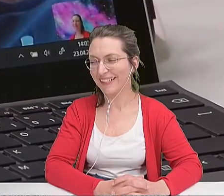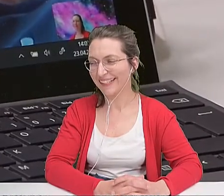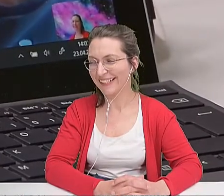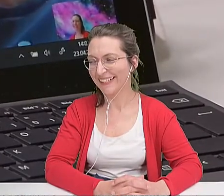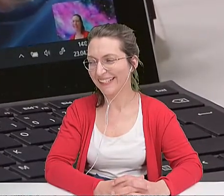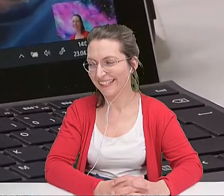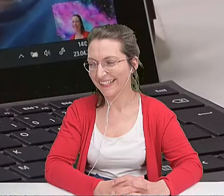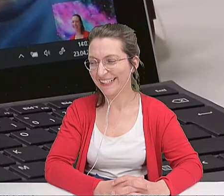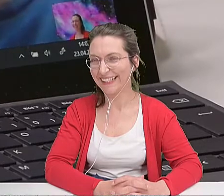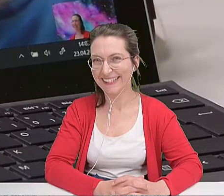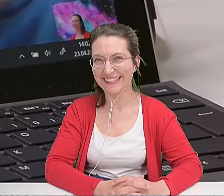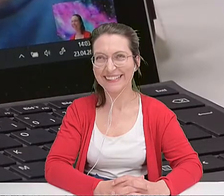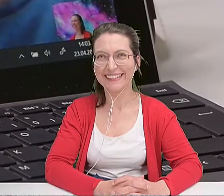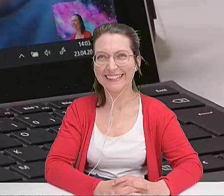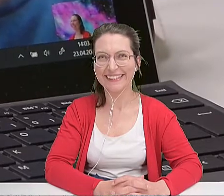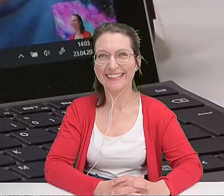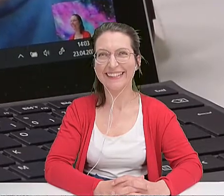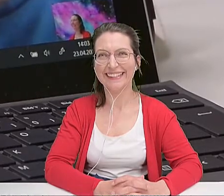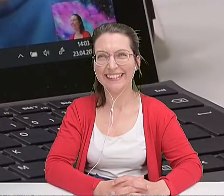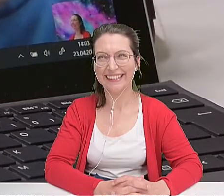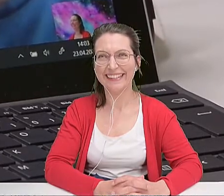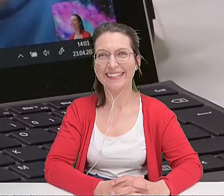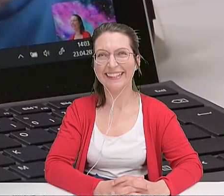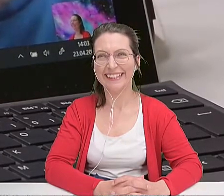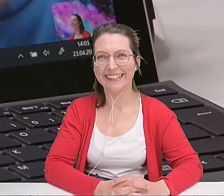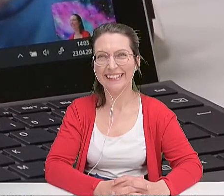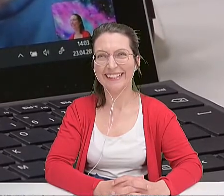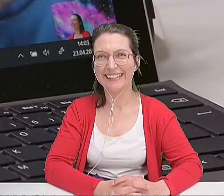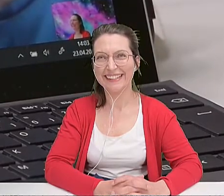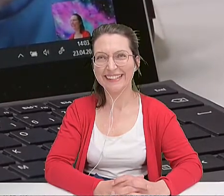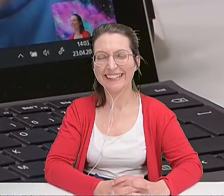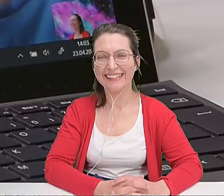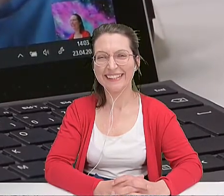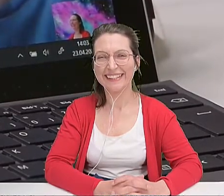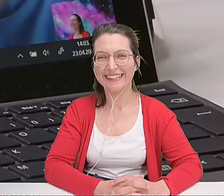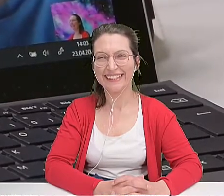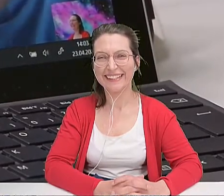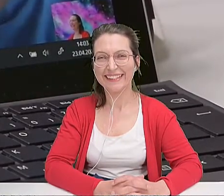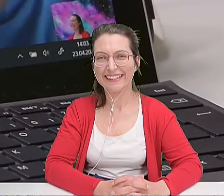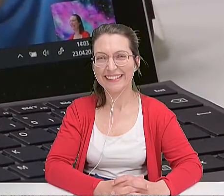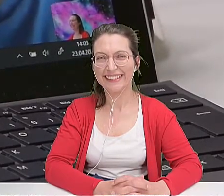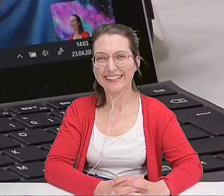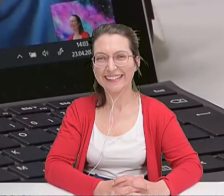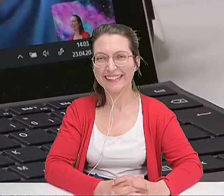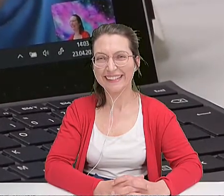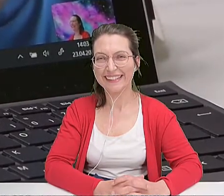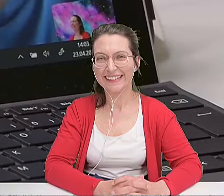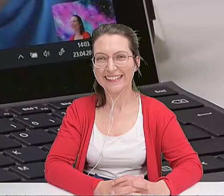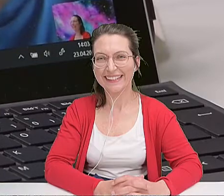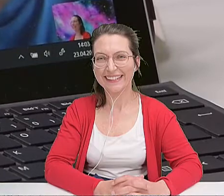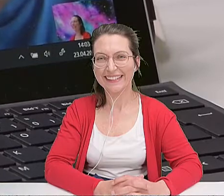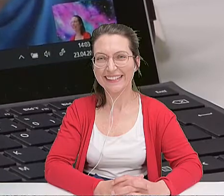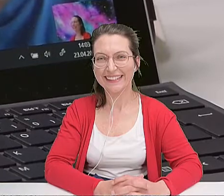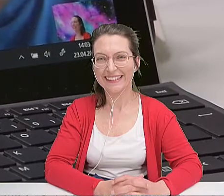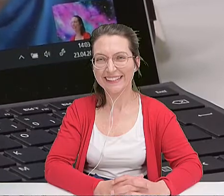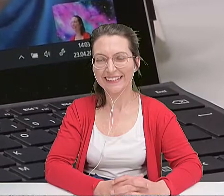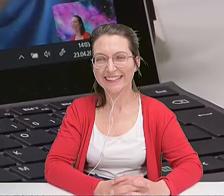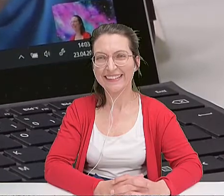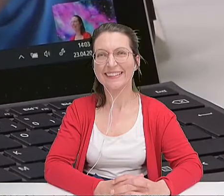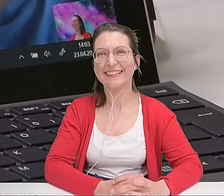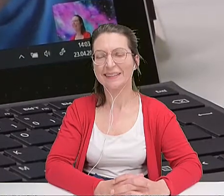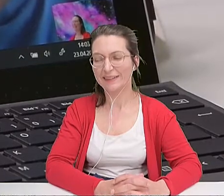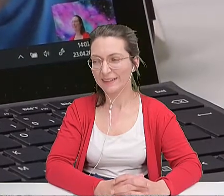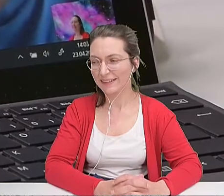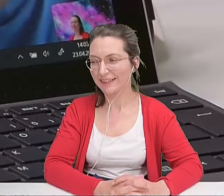einzuhalten, weil überhaupt keiner da ist. Also das reicht locker. Und von daher genau kann ich hier ein bisschen wenigstens Pakete annehmen, meinen